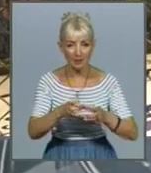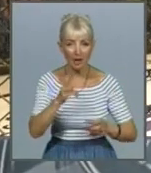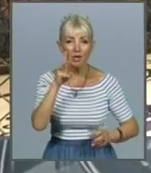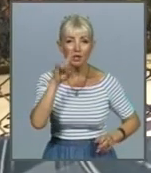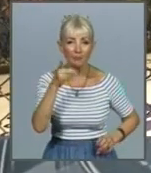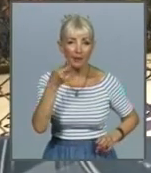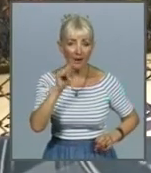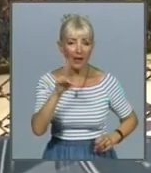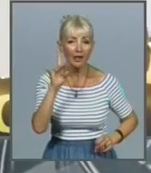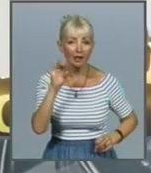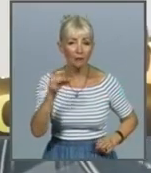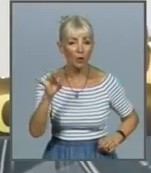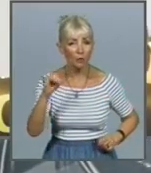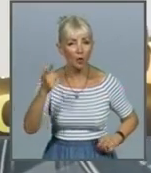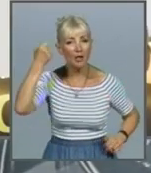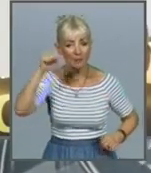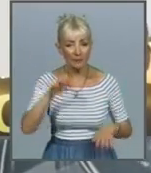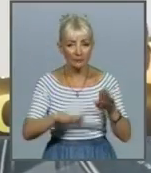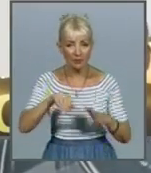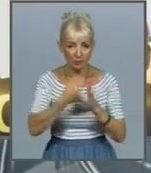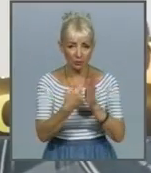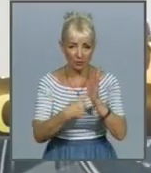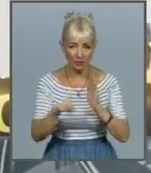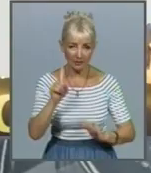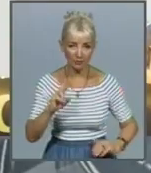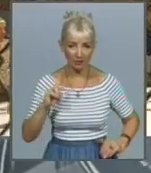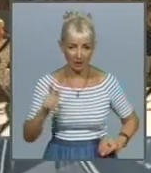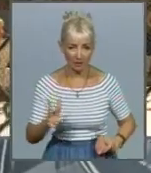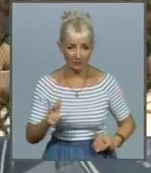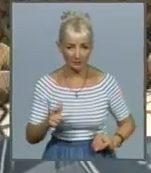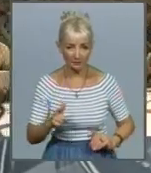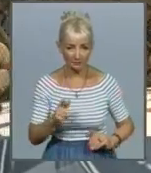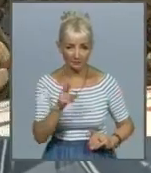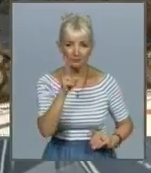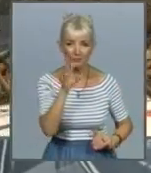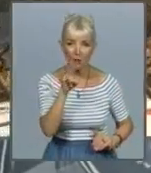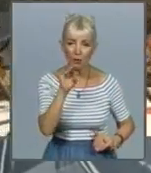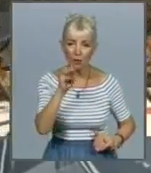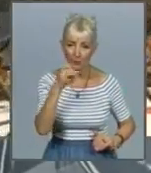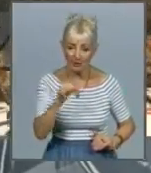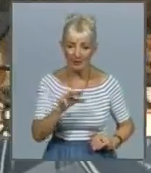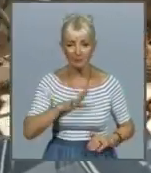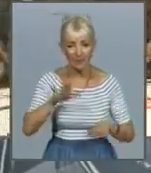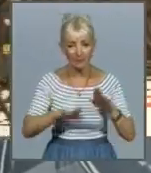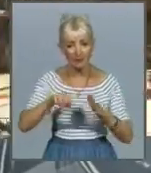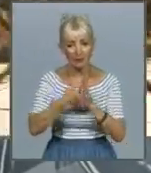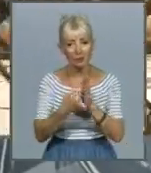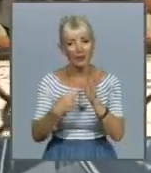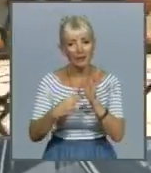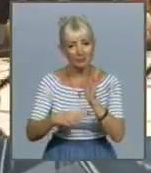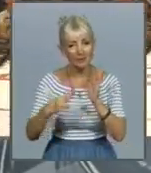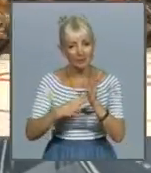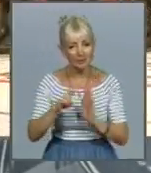шмыгали из кривого рога победил весе до шестидесяти одного килограмма кирилл коломиец доминировал категории до 77